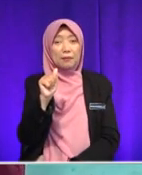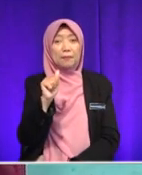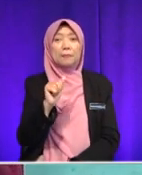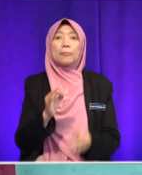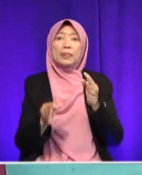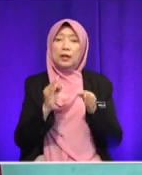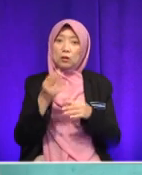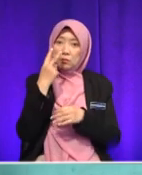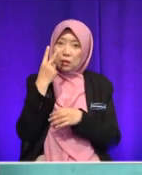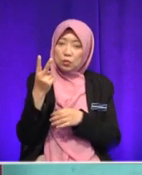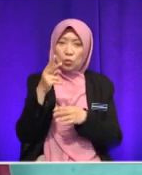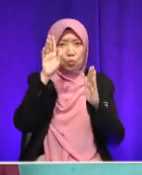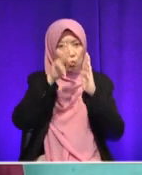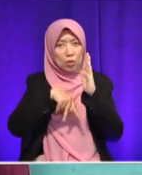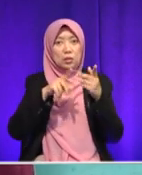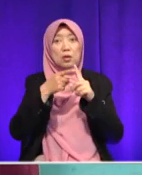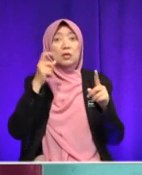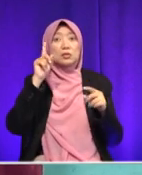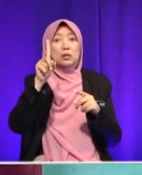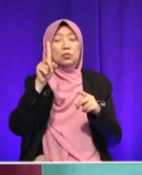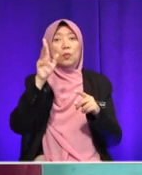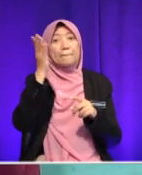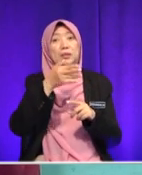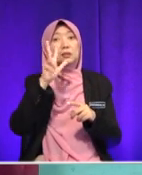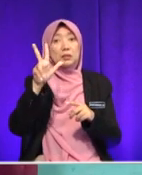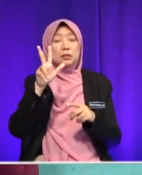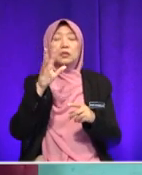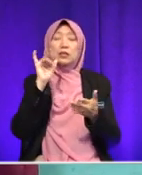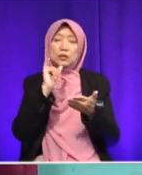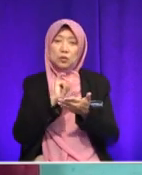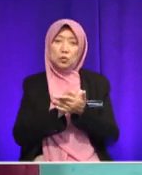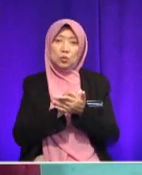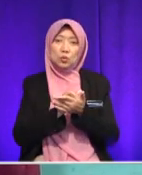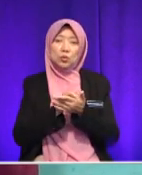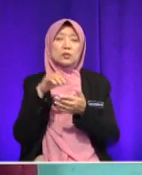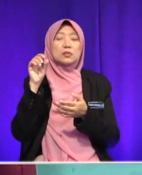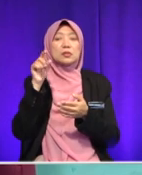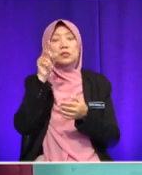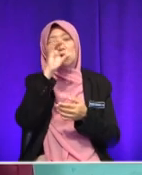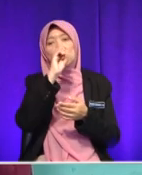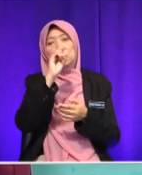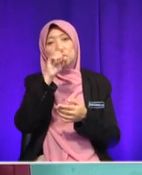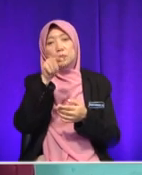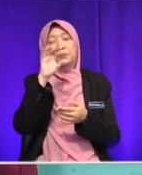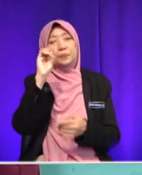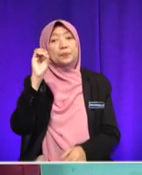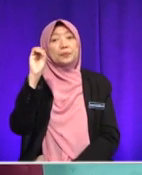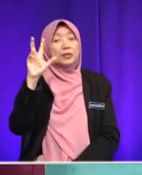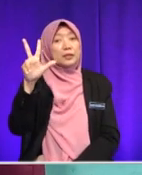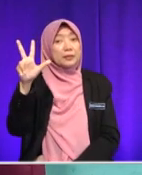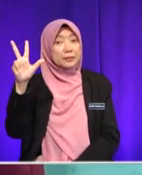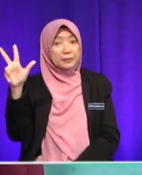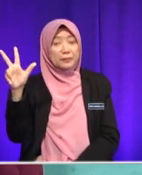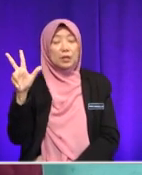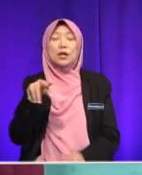faktor skalanya kurang daripada 1. 1/3 sebenarnya adalah sifar perpuluhan 333. Begitu, dia kurang